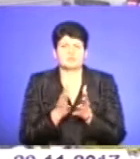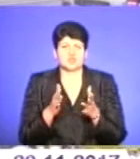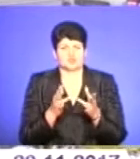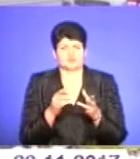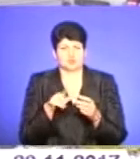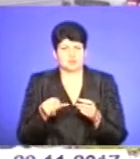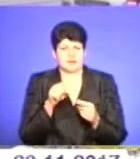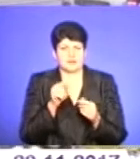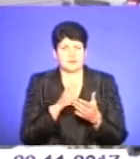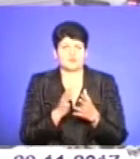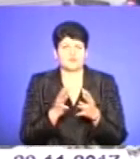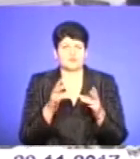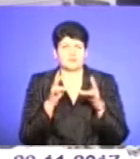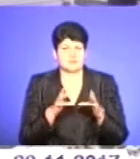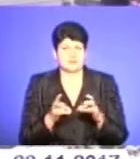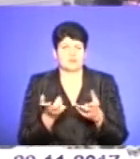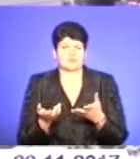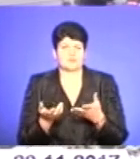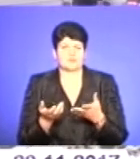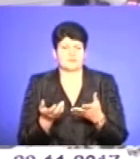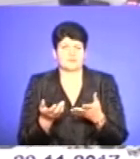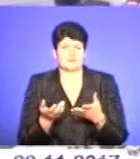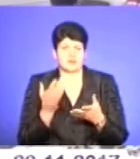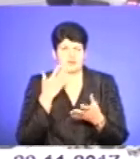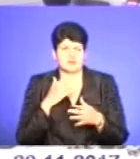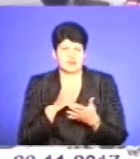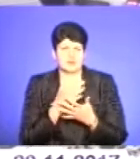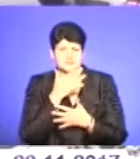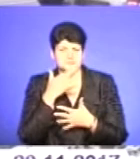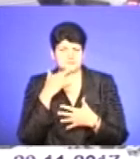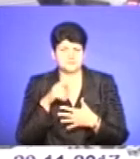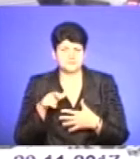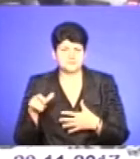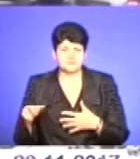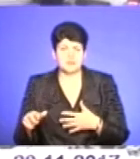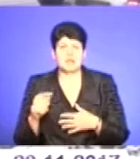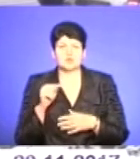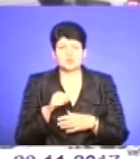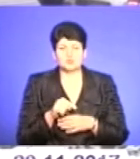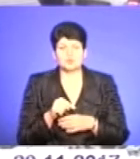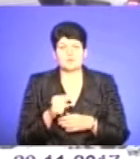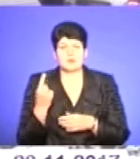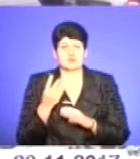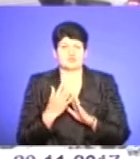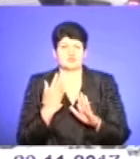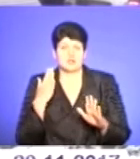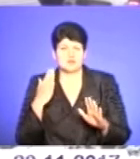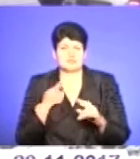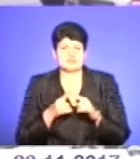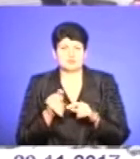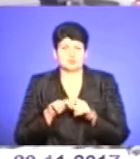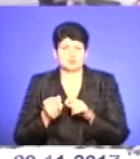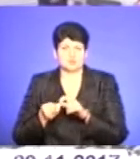небезпеку, перевозячи велику кількість пасажирів. Тому в першу чергу піддаються